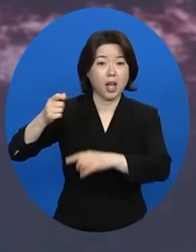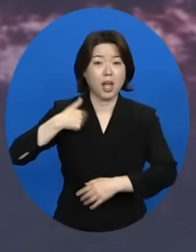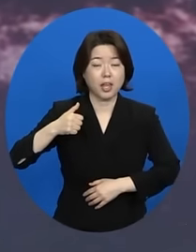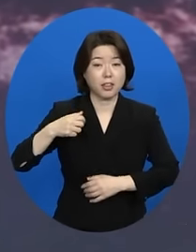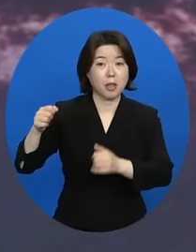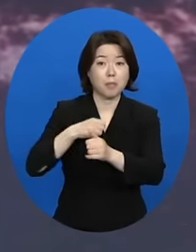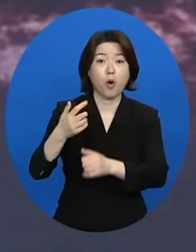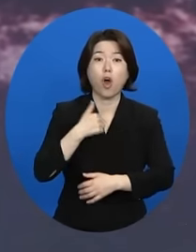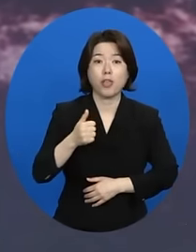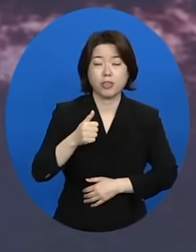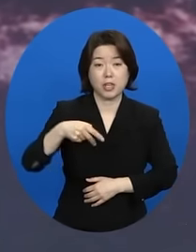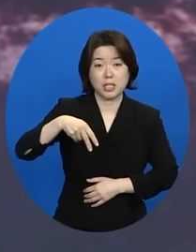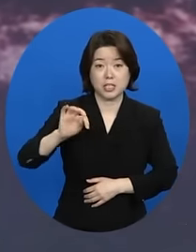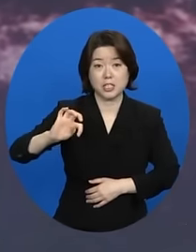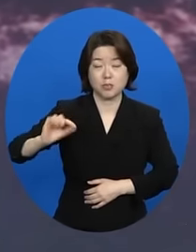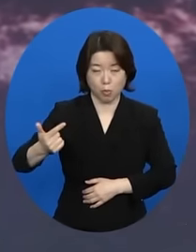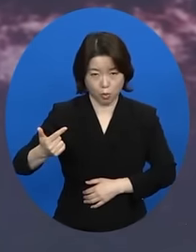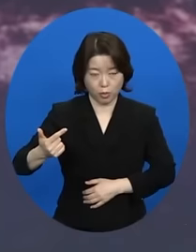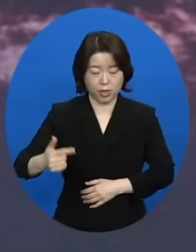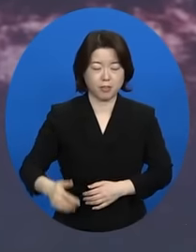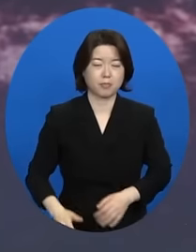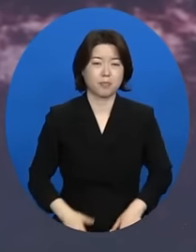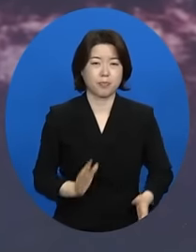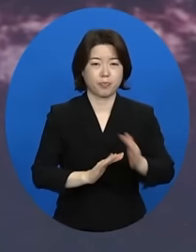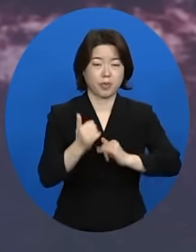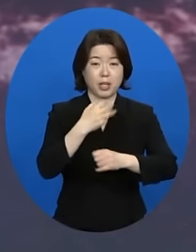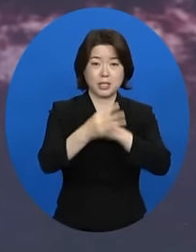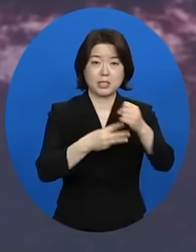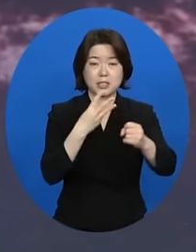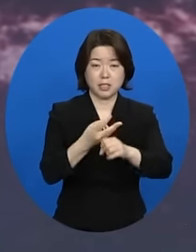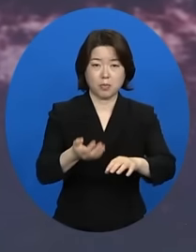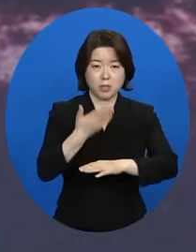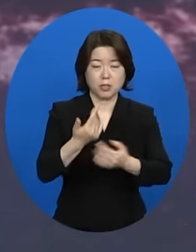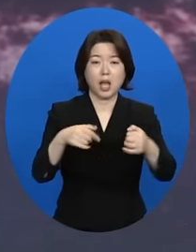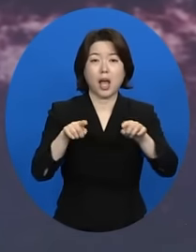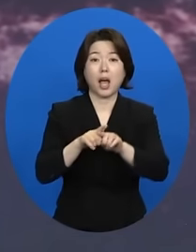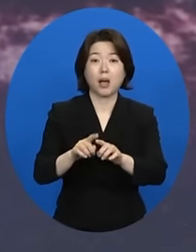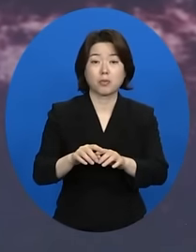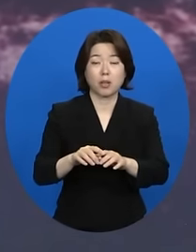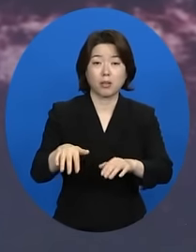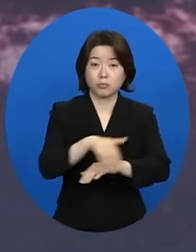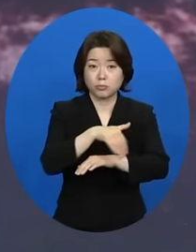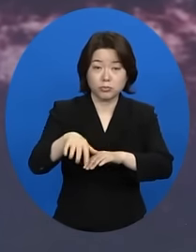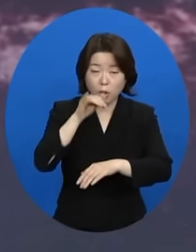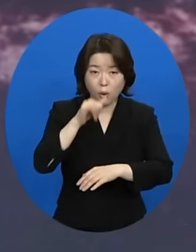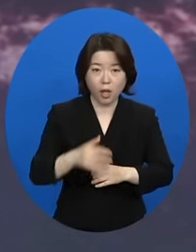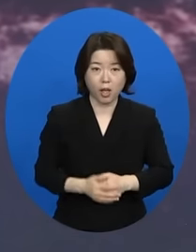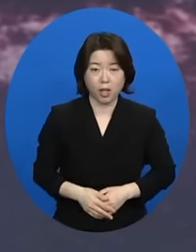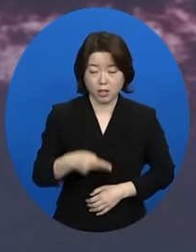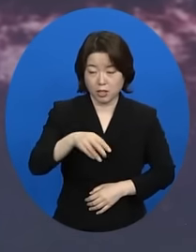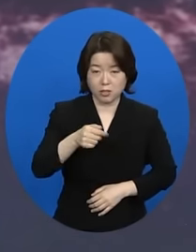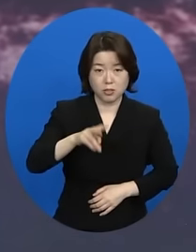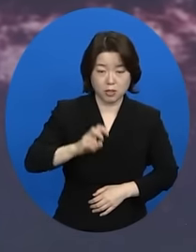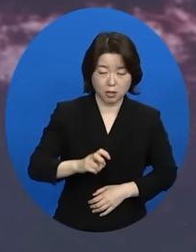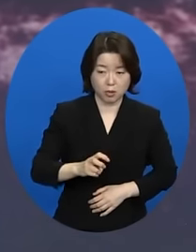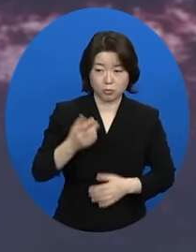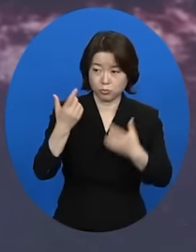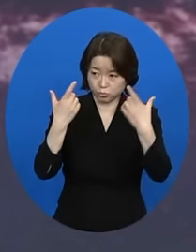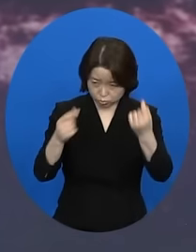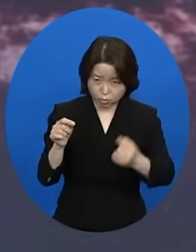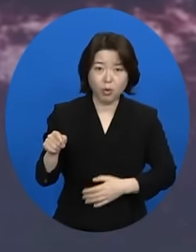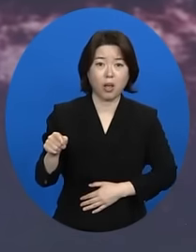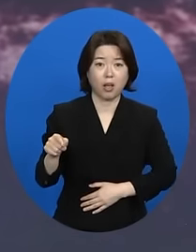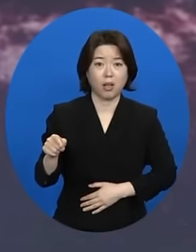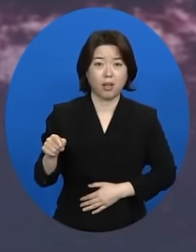시몬, 예수님과 3년 이상을 같이 지냈잖아요. 아니 그럼 세겜 사람과 별 다를 바가 없어. 이